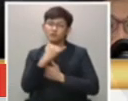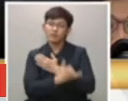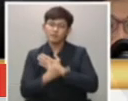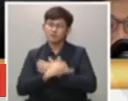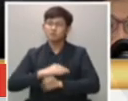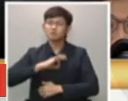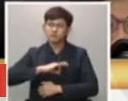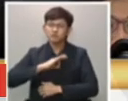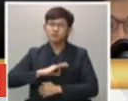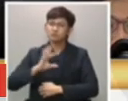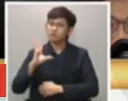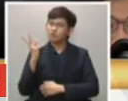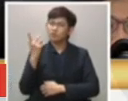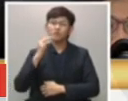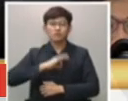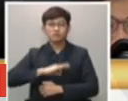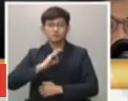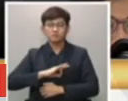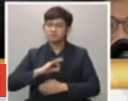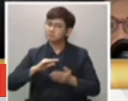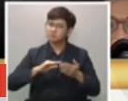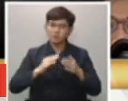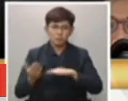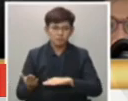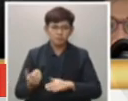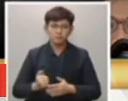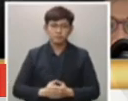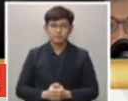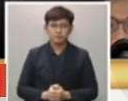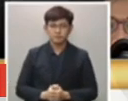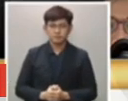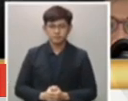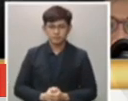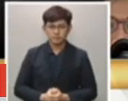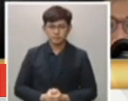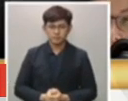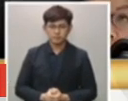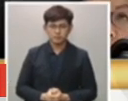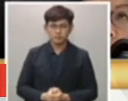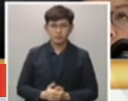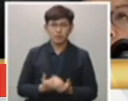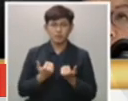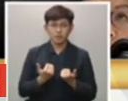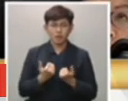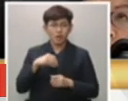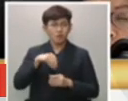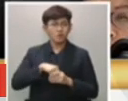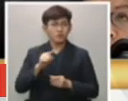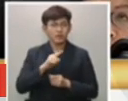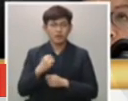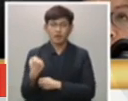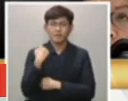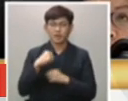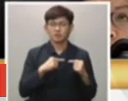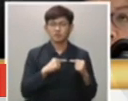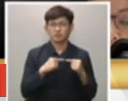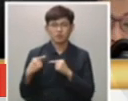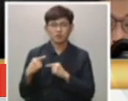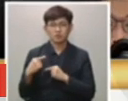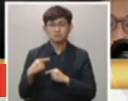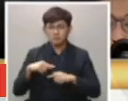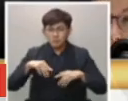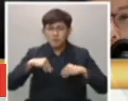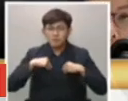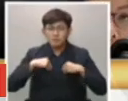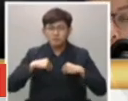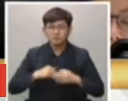กมันพังหมดแล้วครับตอนนี้ท่านอยู่ไม่ได้ด้วยการสืบทอดอำนาจปฏิเสธยากครับส